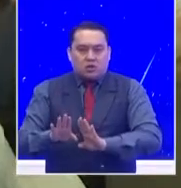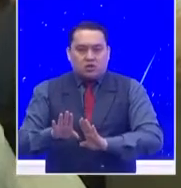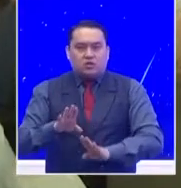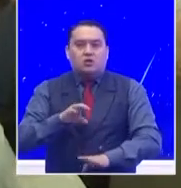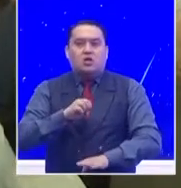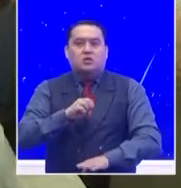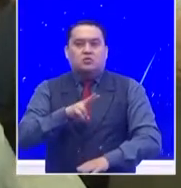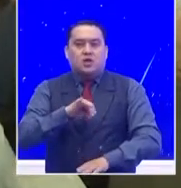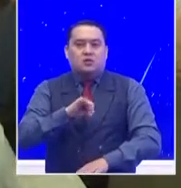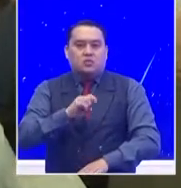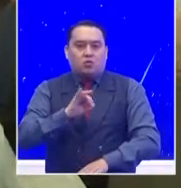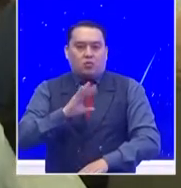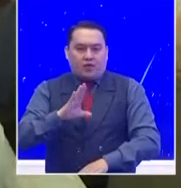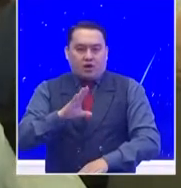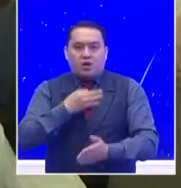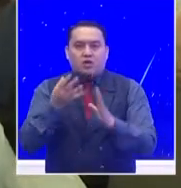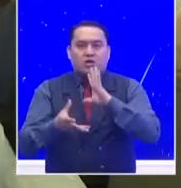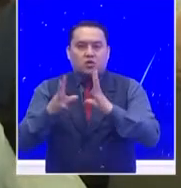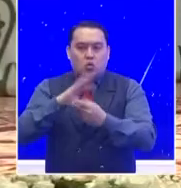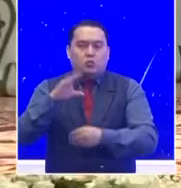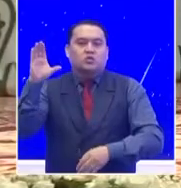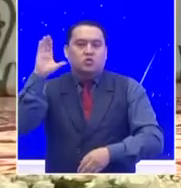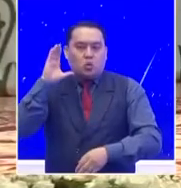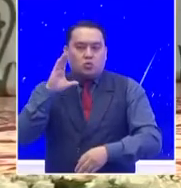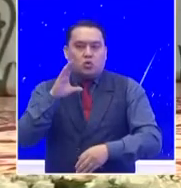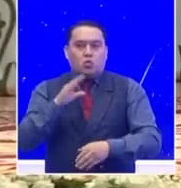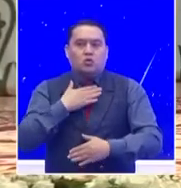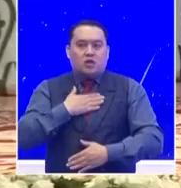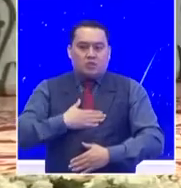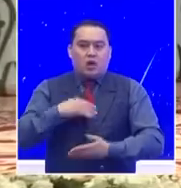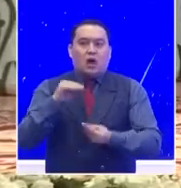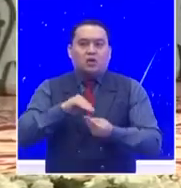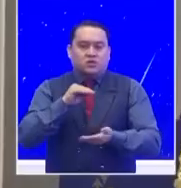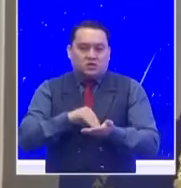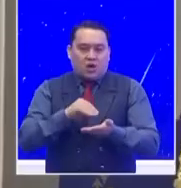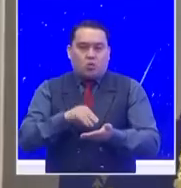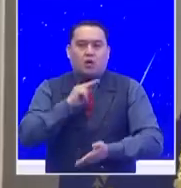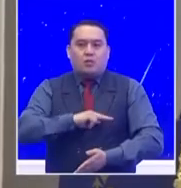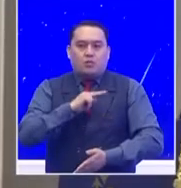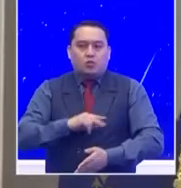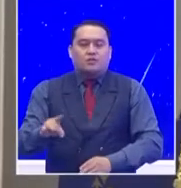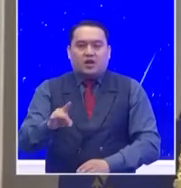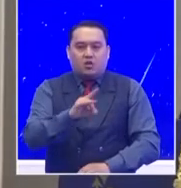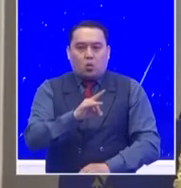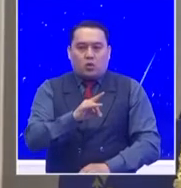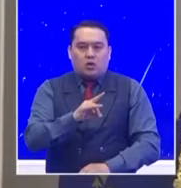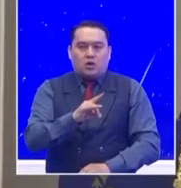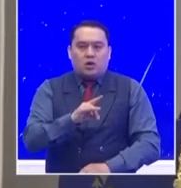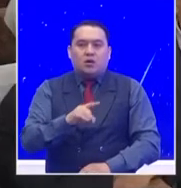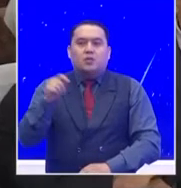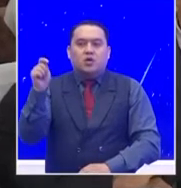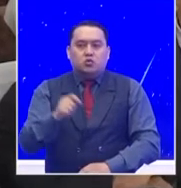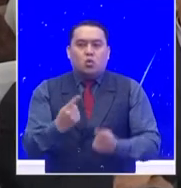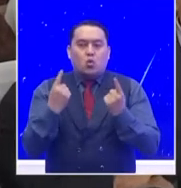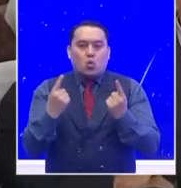области Сирикжан Бескемпиров по итогам заслушивания дал удовлетворительную оценку проделанной работе в районе. Кроме того, он посетил одну